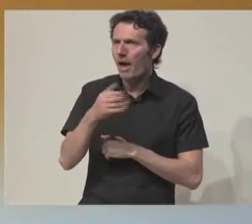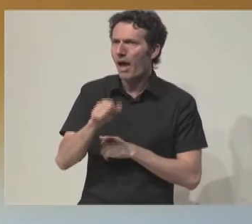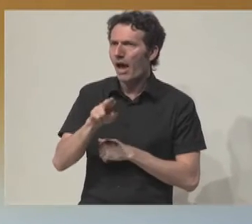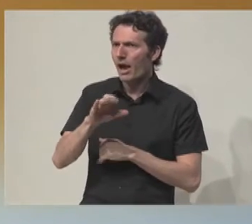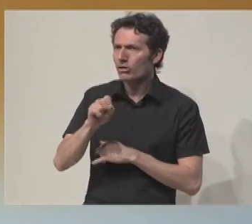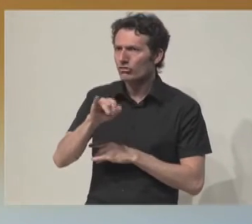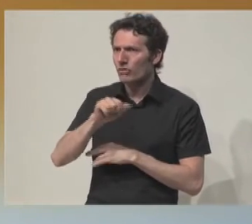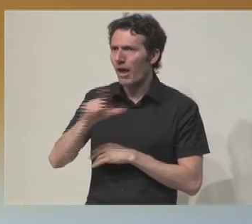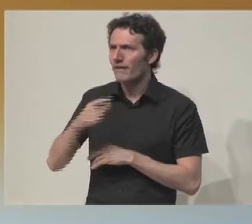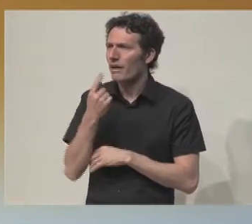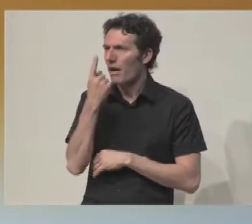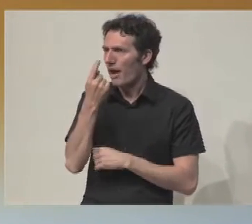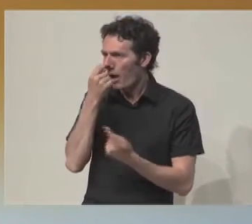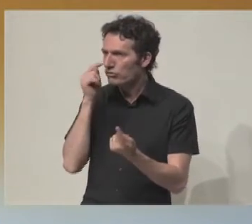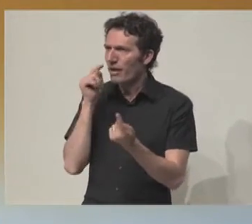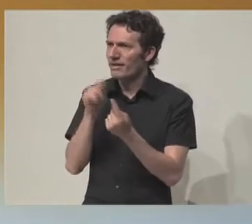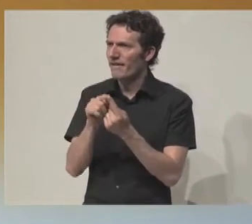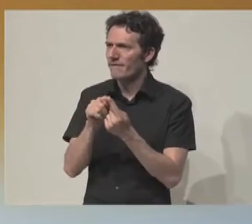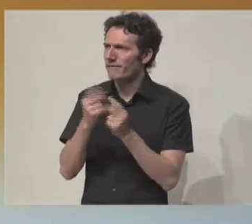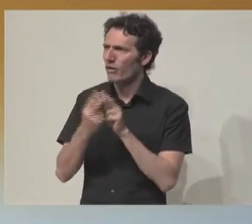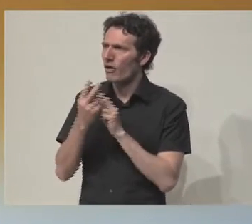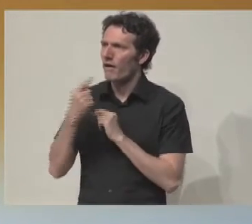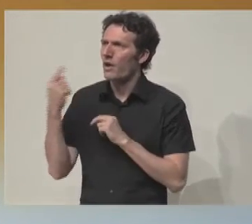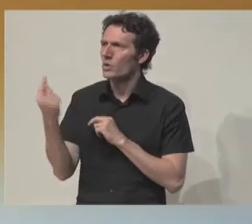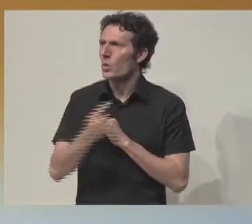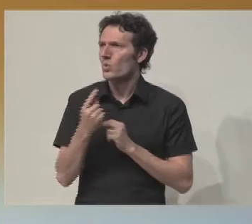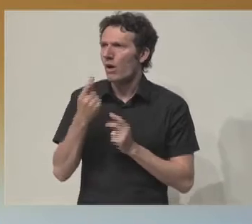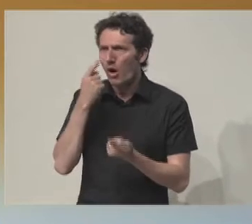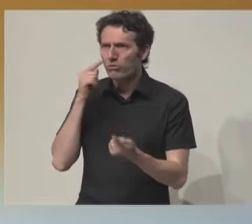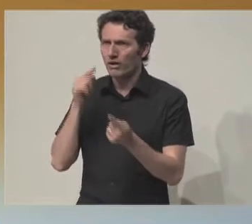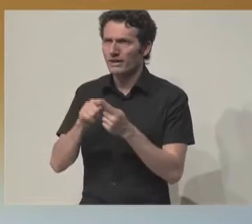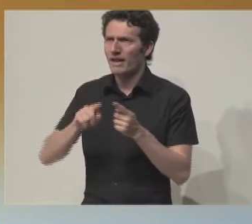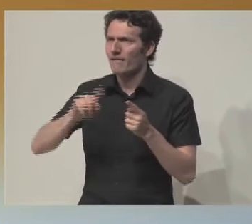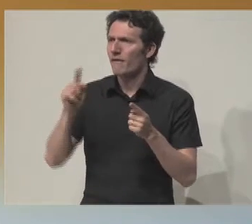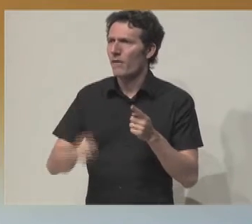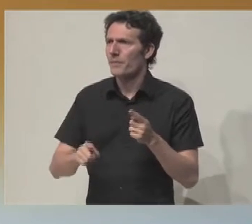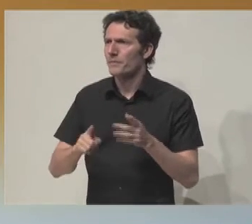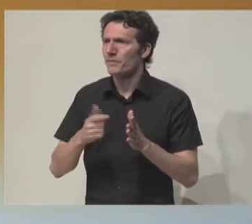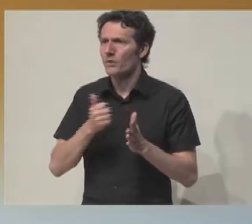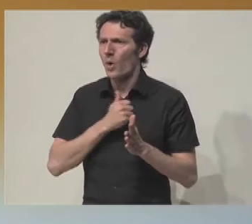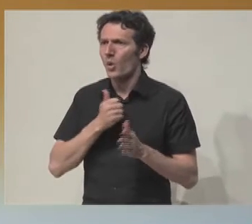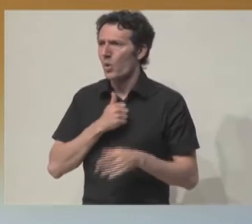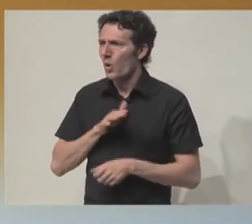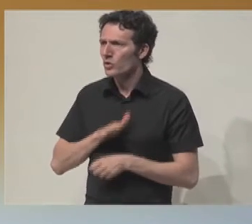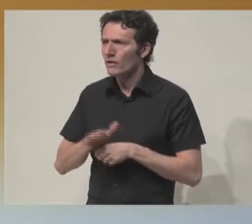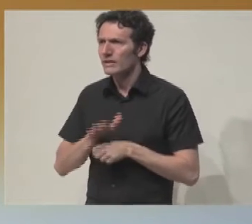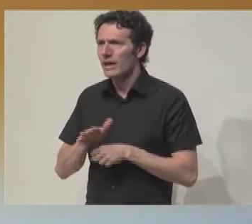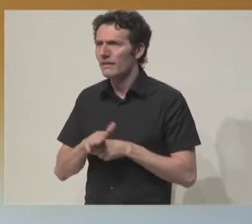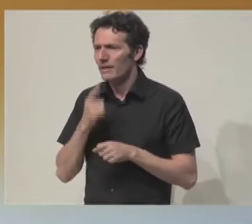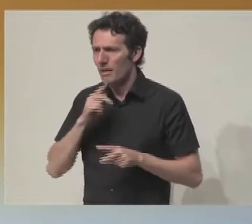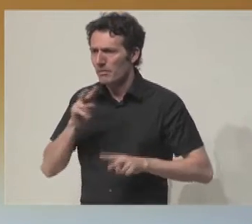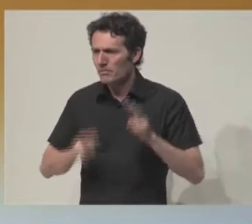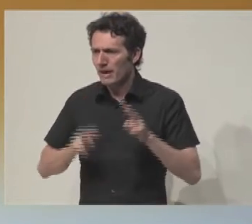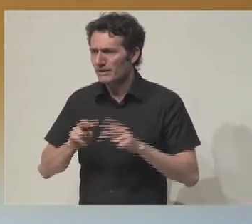un objectif qui doit être affirmé devant tout le monde cet objectif ça doit être l'auto suffisance que les paysans